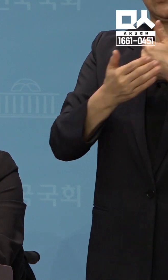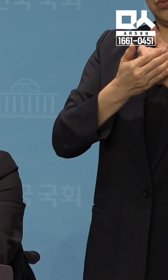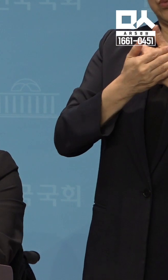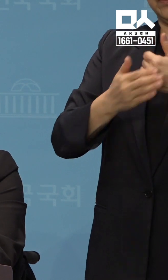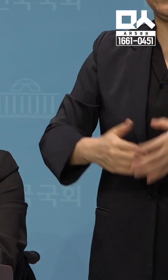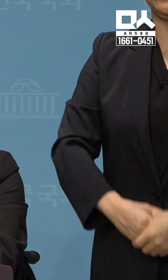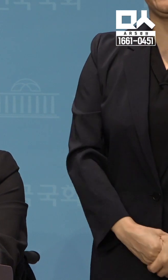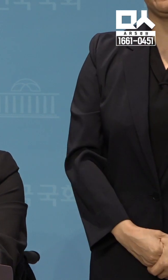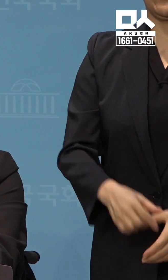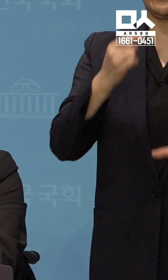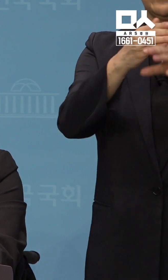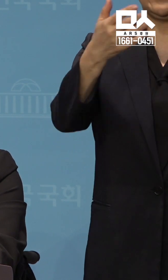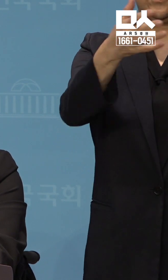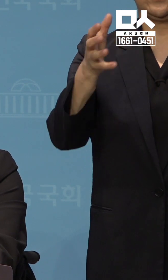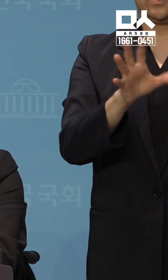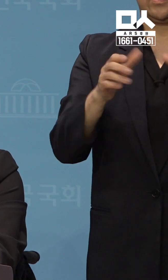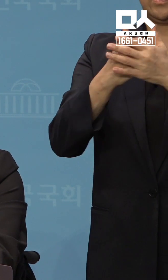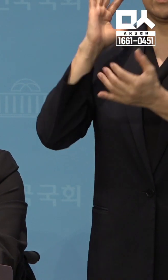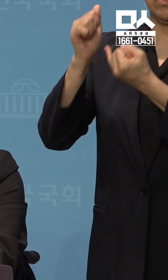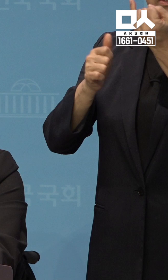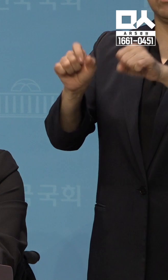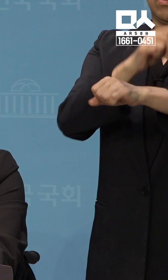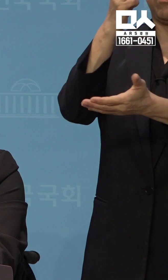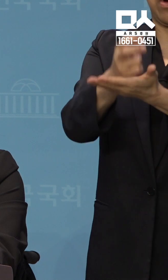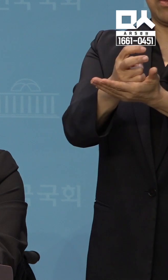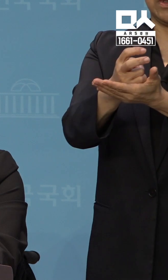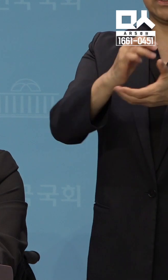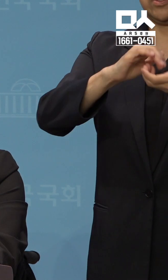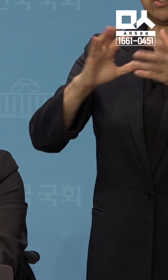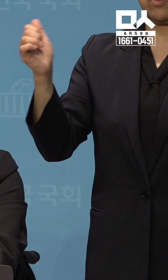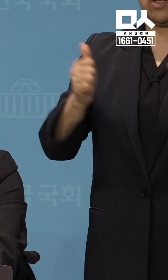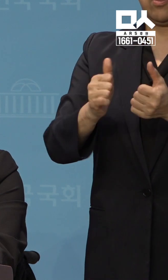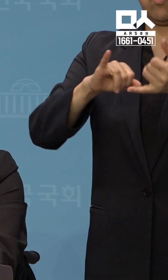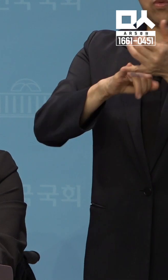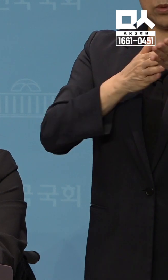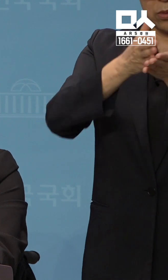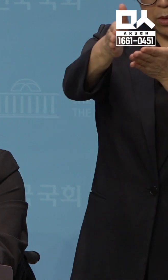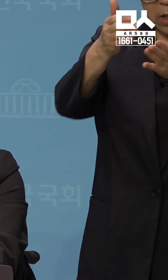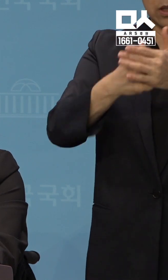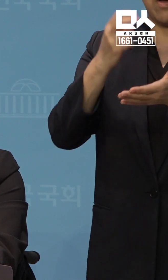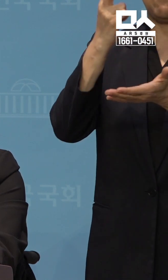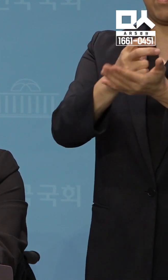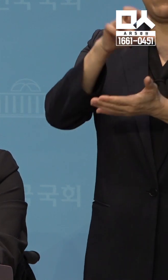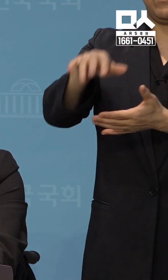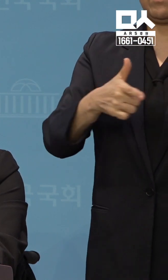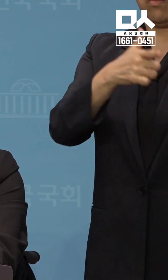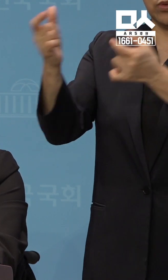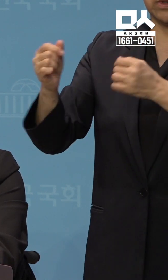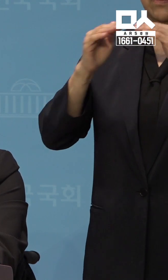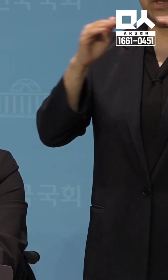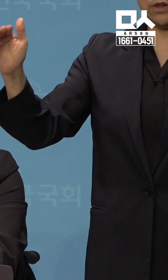바랍니다 더불어민주당은 특별법을 국회 대해 반드시 통과시켜 법앞에 만인이